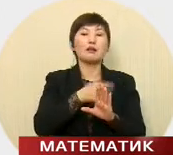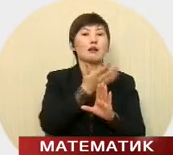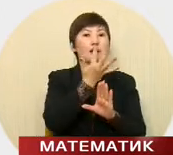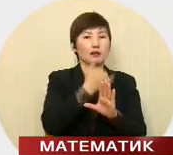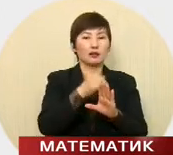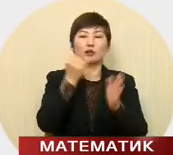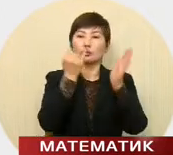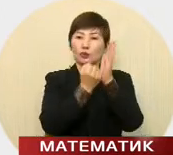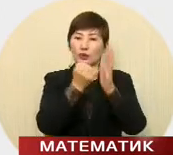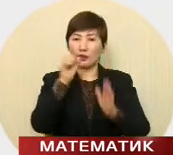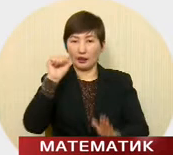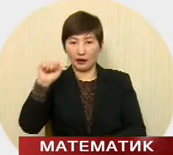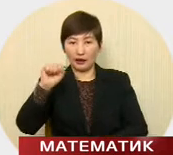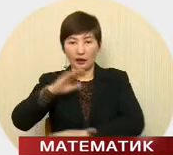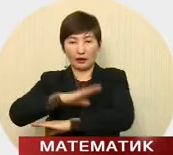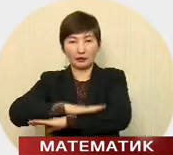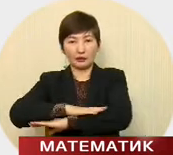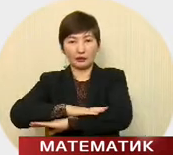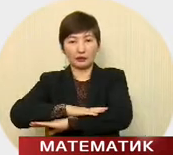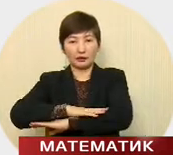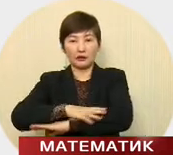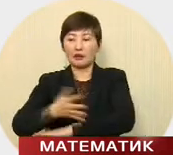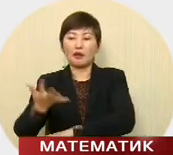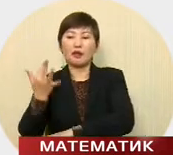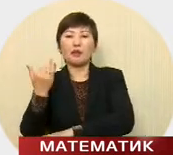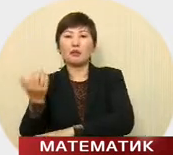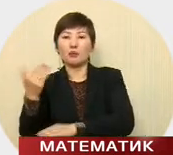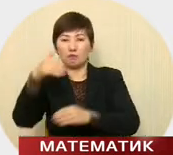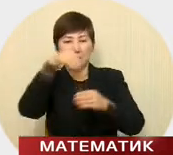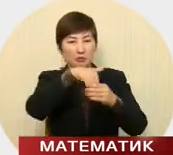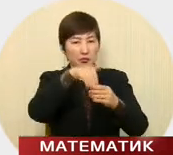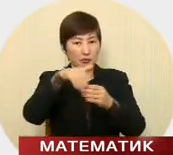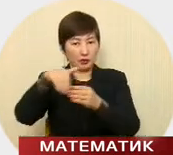ангийн хувьд дугуйлан тус бүрэнд хамрагддаг сурагчдын